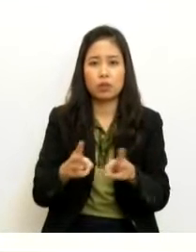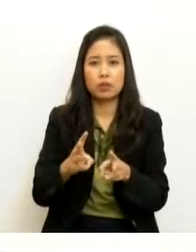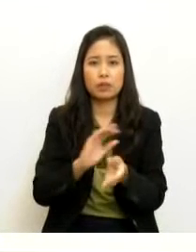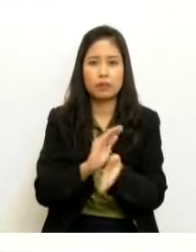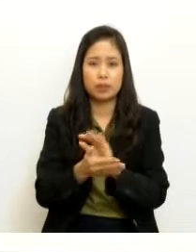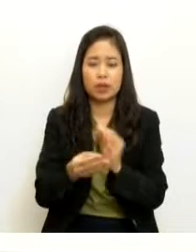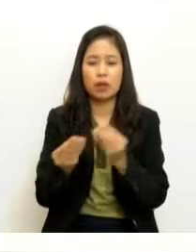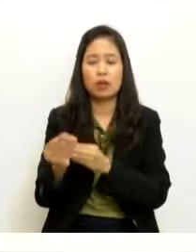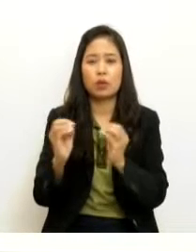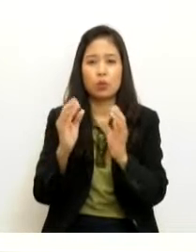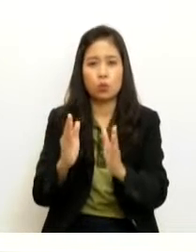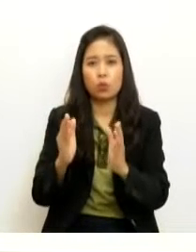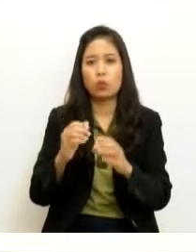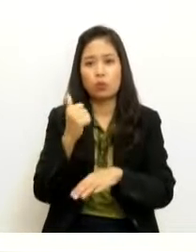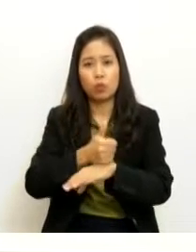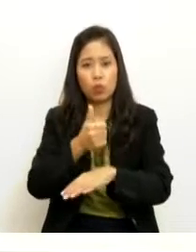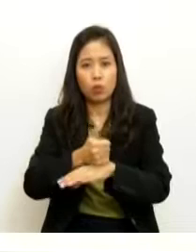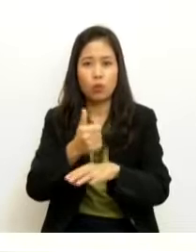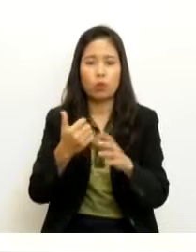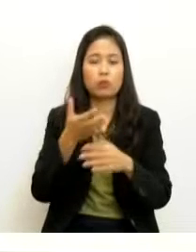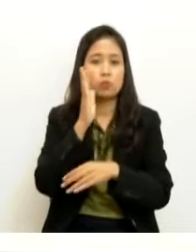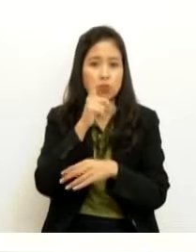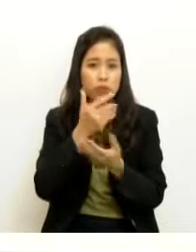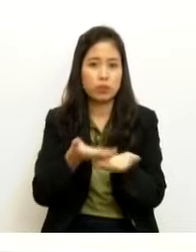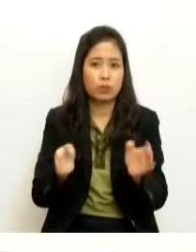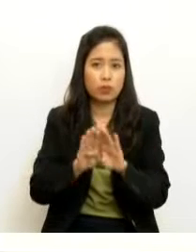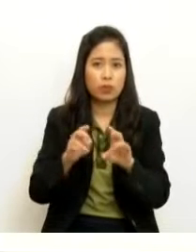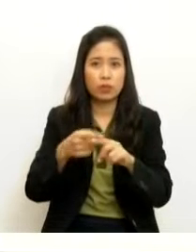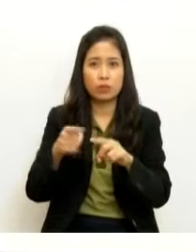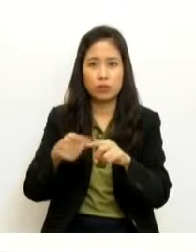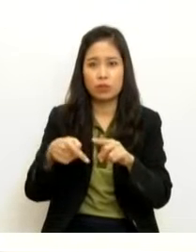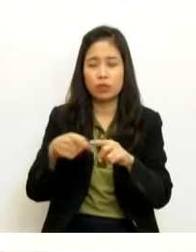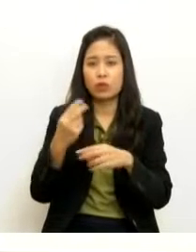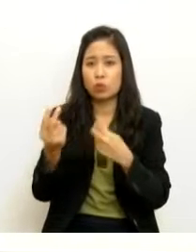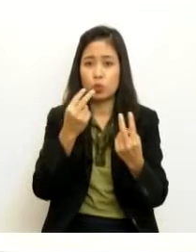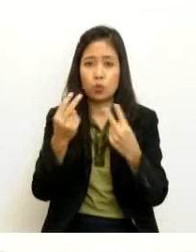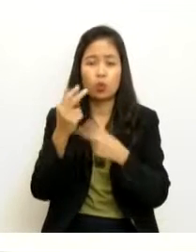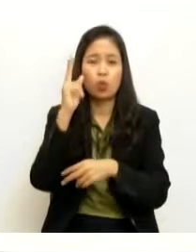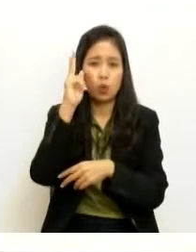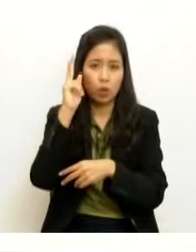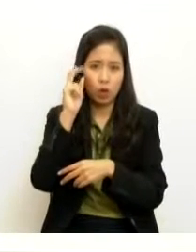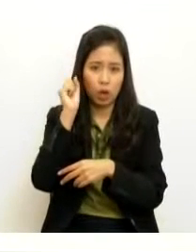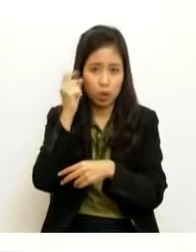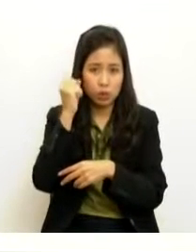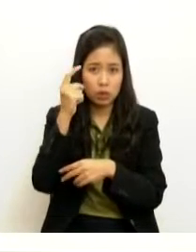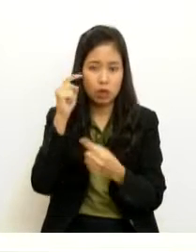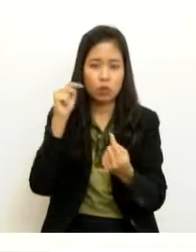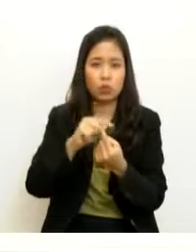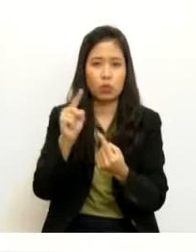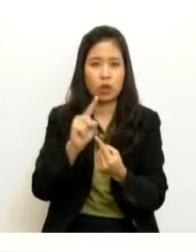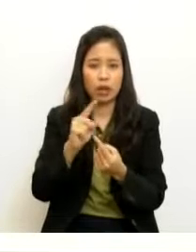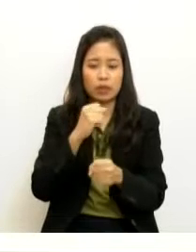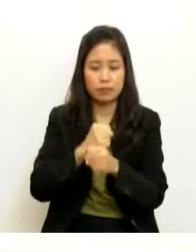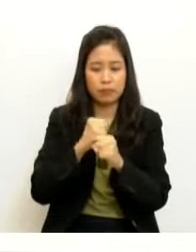ครูและผู้บริหารตลอดจนผู้ปกครองที่ชมรายการอยู่จะได้เข้าใจว่าวันนี้เราจะทำทุกวิธีทาง